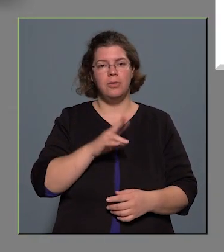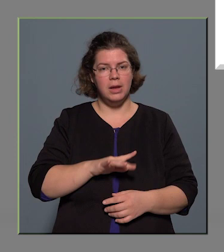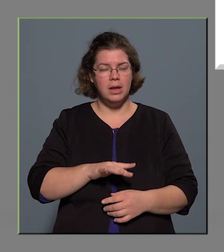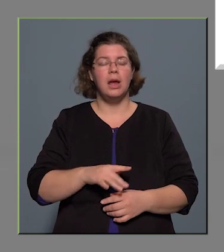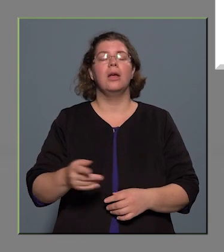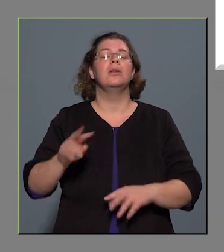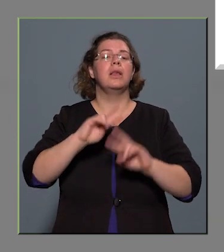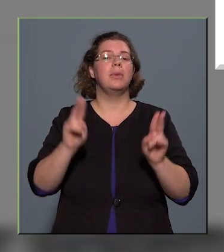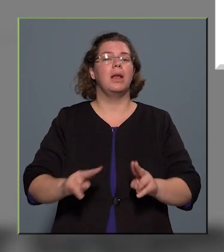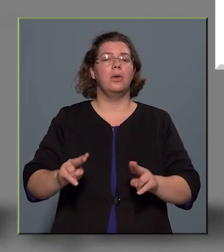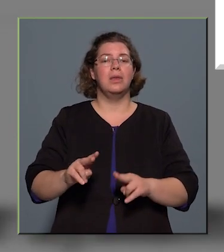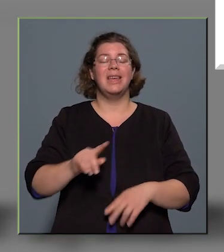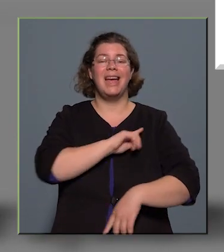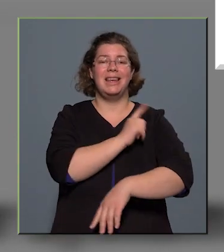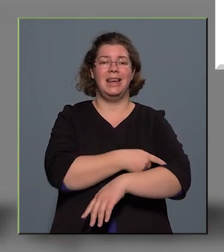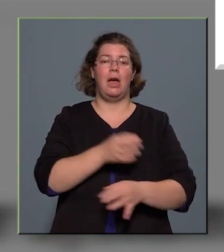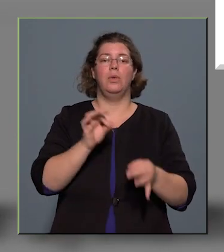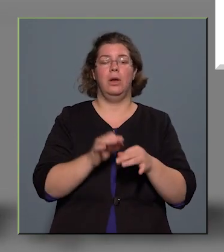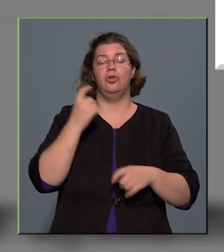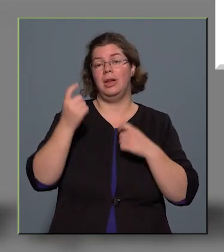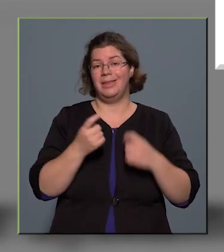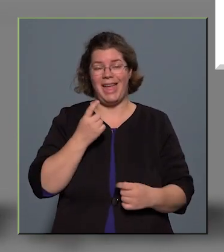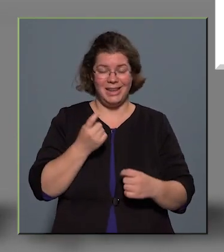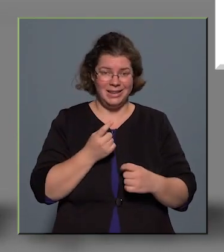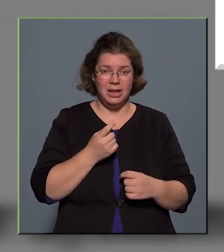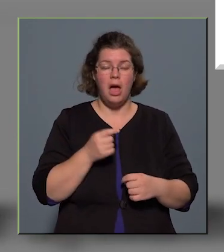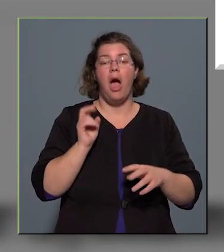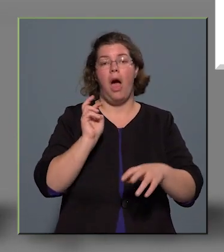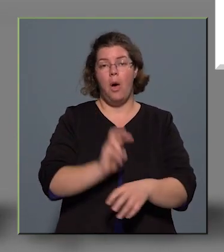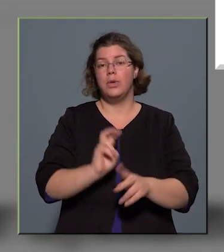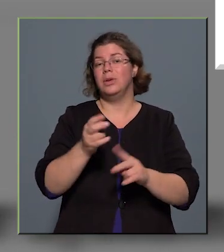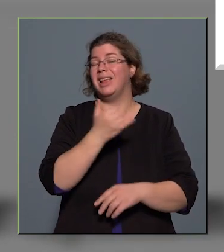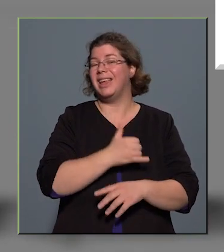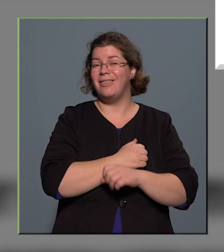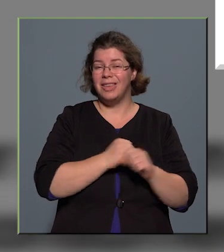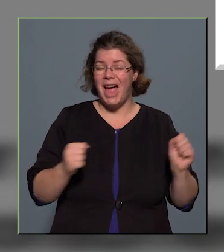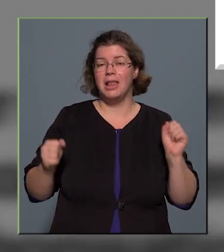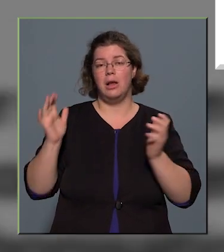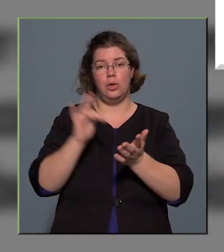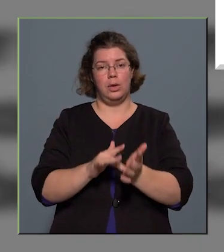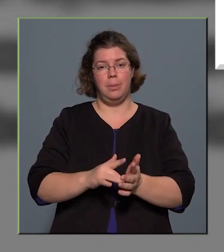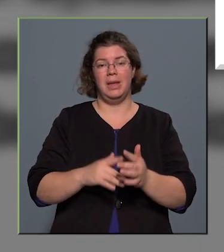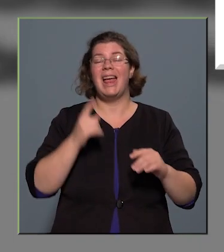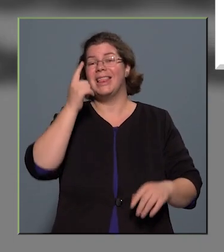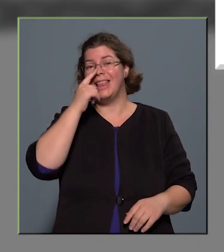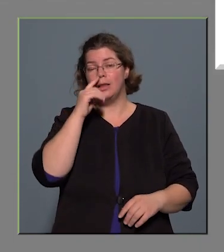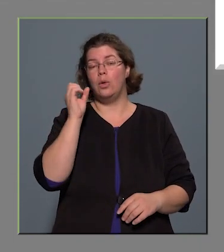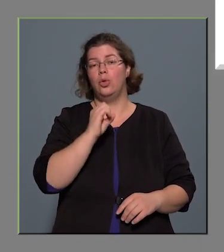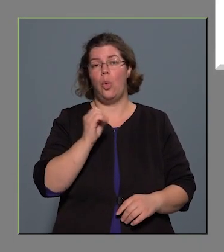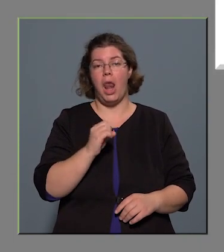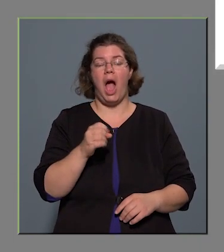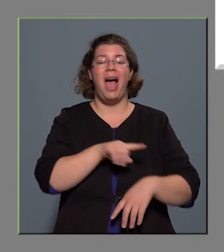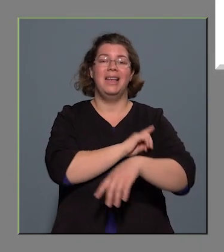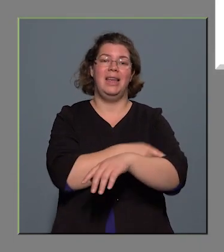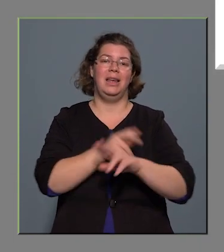Nemzetközi Energia Ügynökség szerint ahhoz, hogy az évszázad közepére nettó nulla